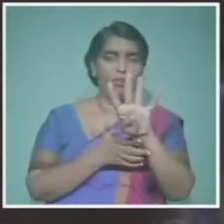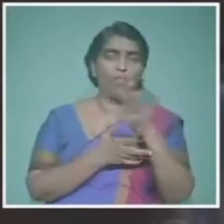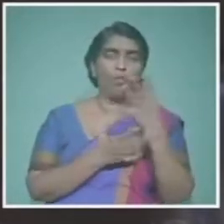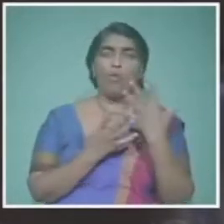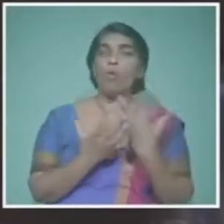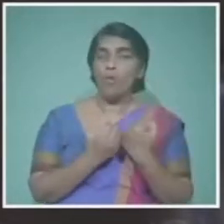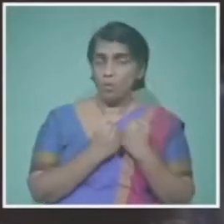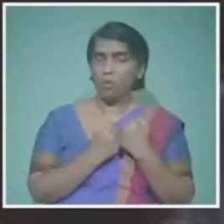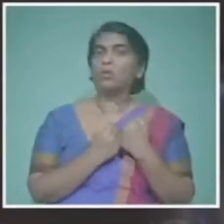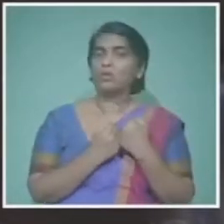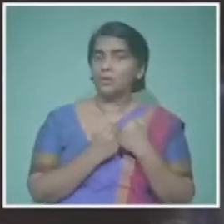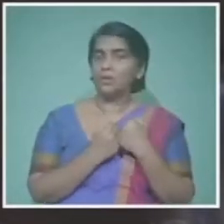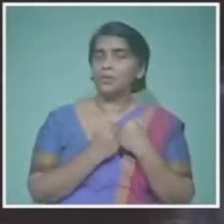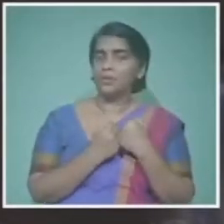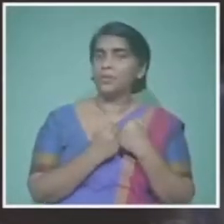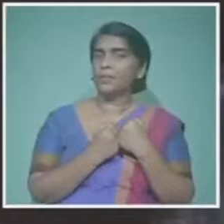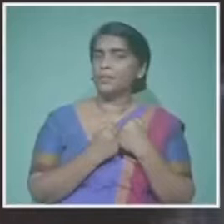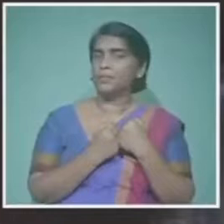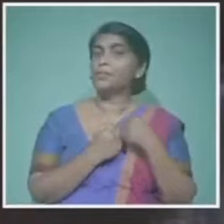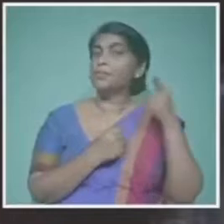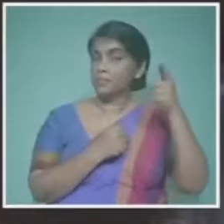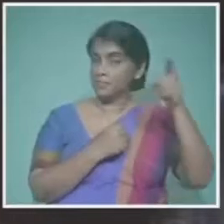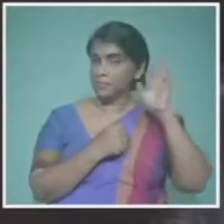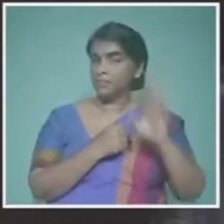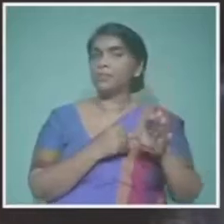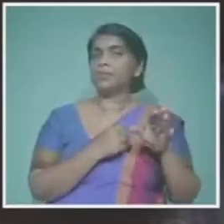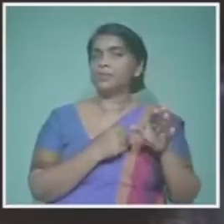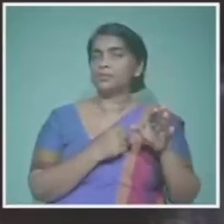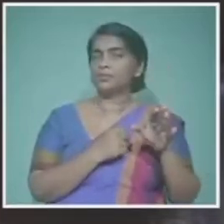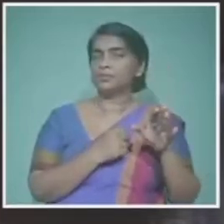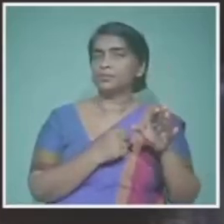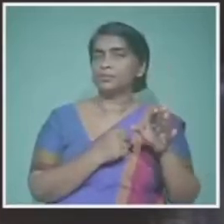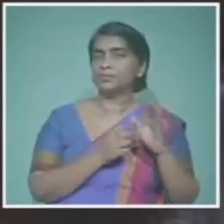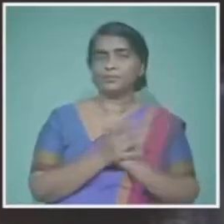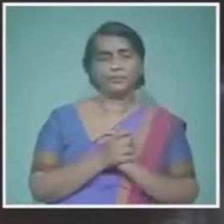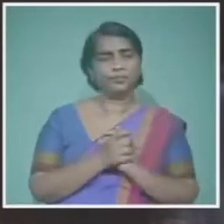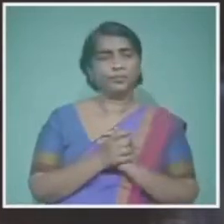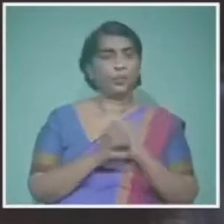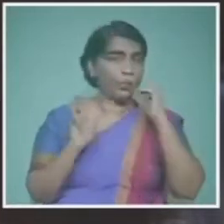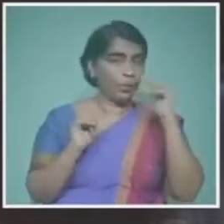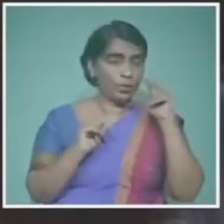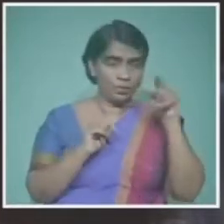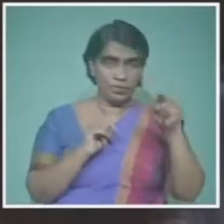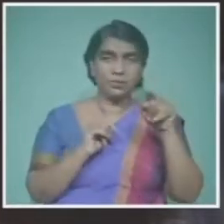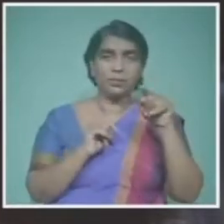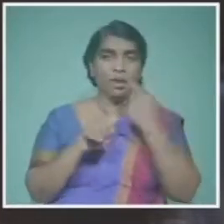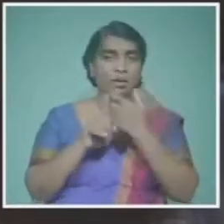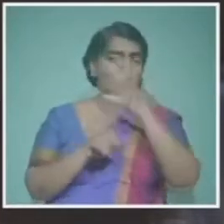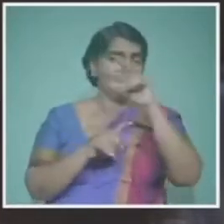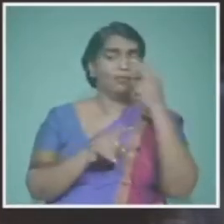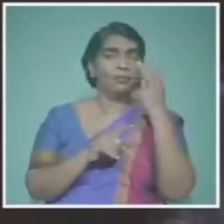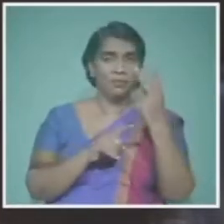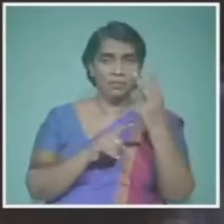කියලා පදනමට පදනම අපි එපදාම ඉන්නවා මොකද එතන ඉන්න බලනකොට මේ මේ මේ මේ මේ නුවරඑළියස හැටන් කලාප දෙකෙන්ම